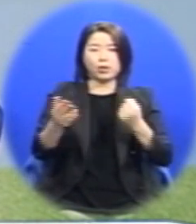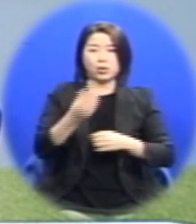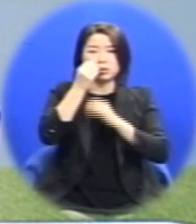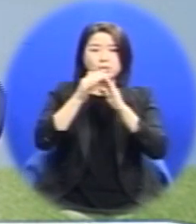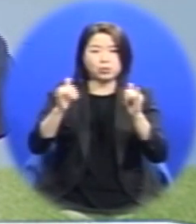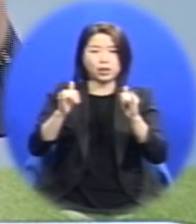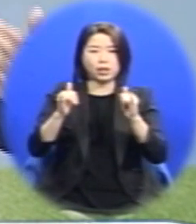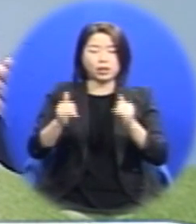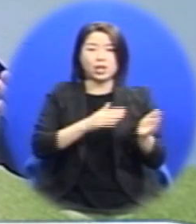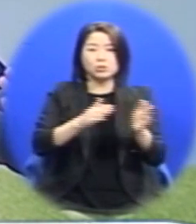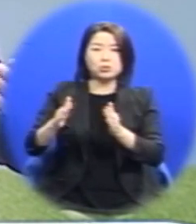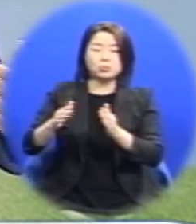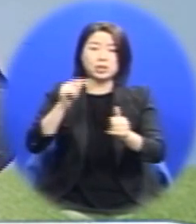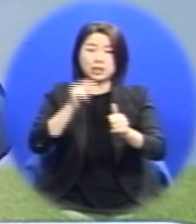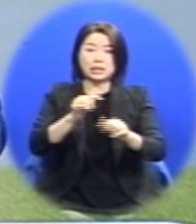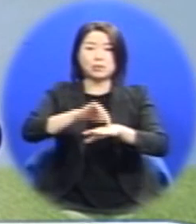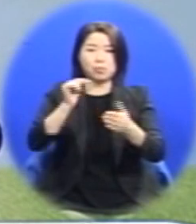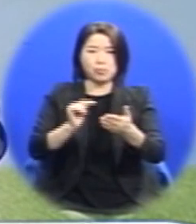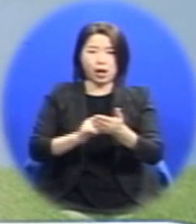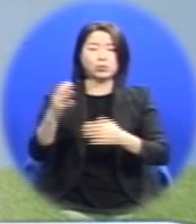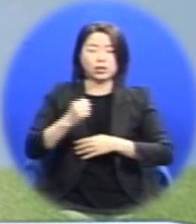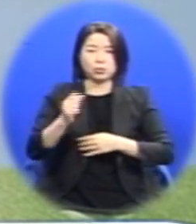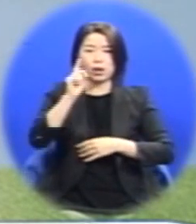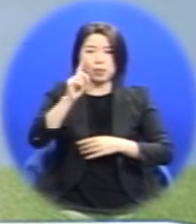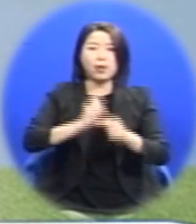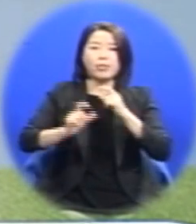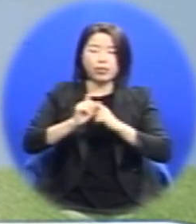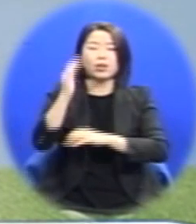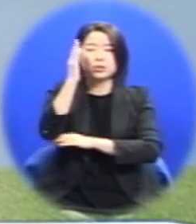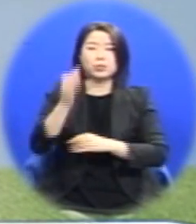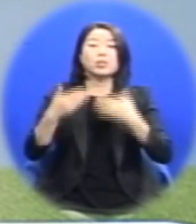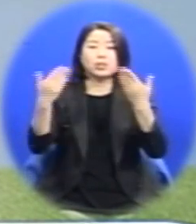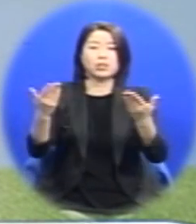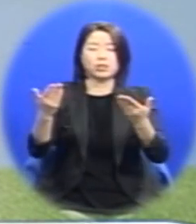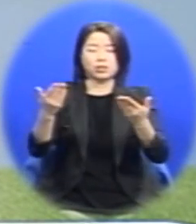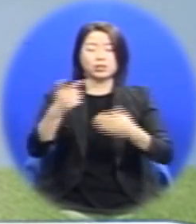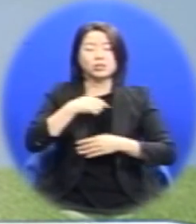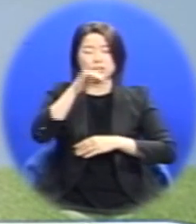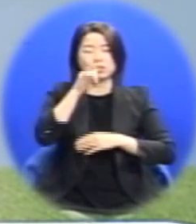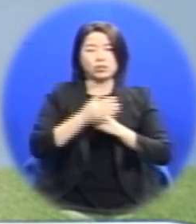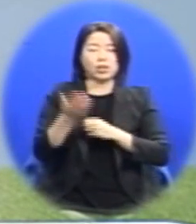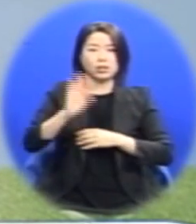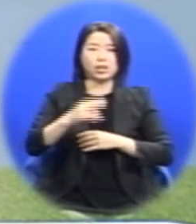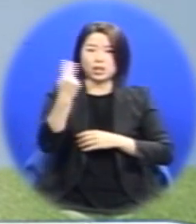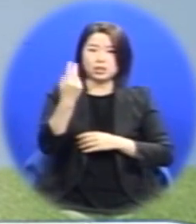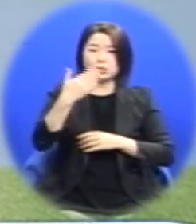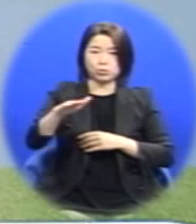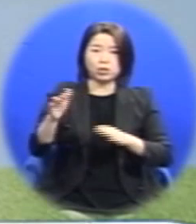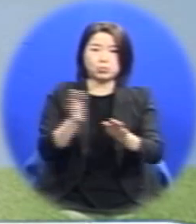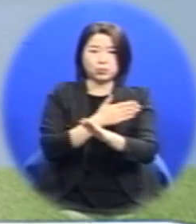성도들에게 준비시키는 마음으로 한 번 더 설교를 했었습니다. 그런데